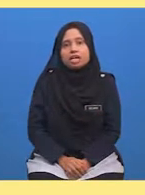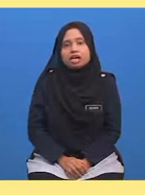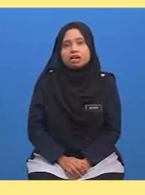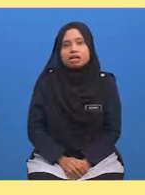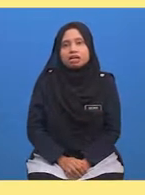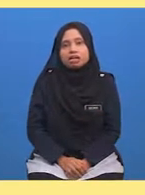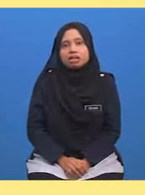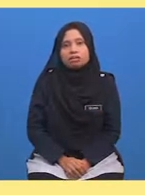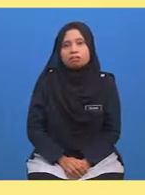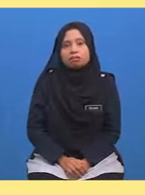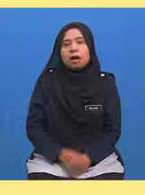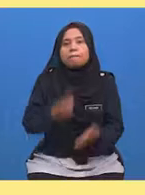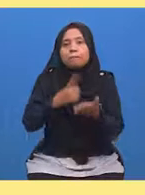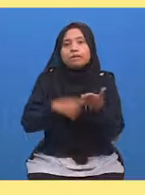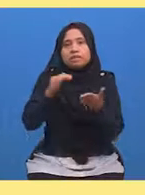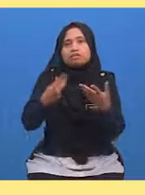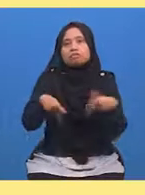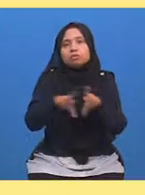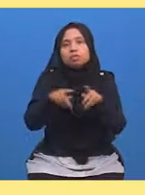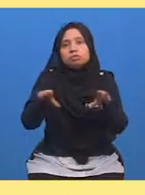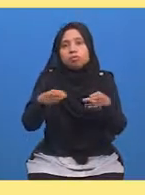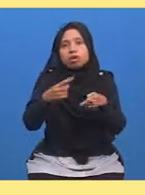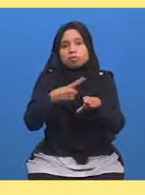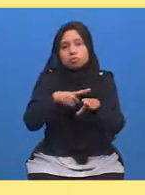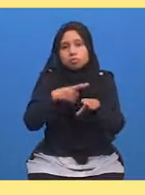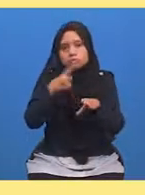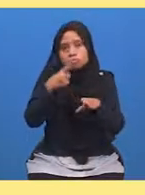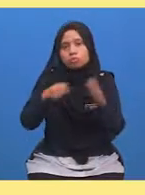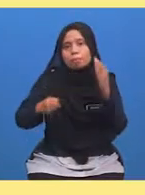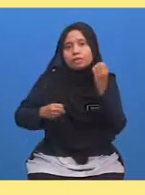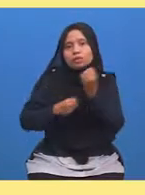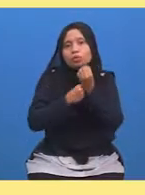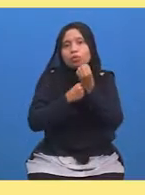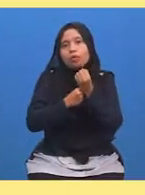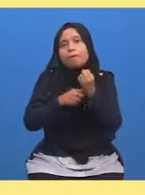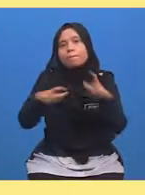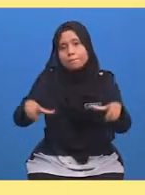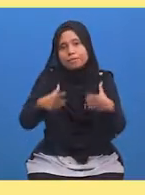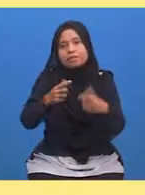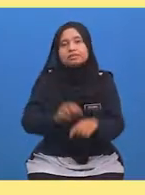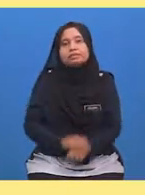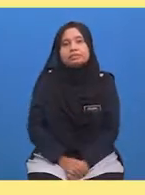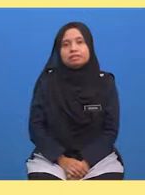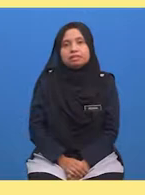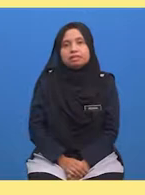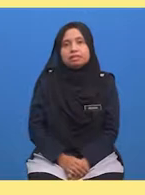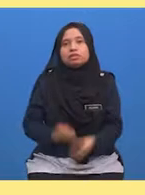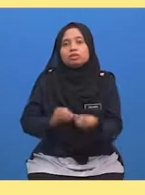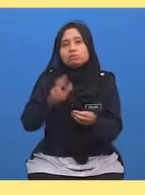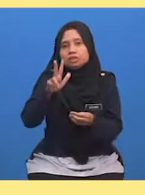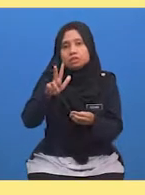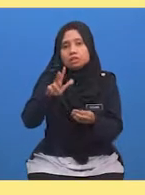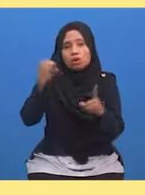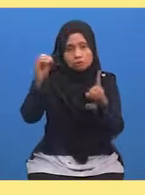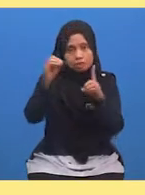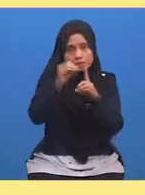Strategi-strategi utama yang berkesan sebagai penyokong pelaksanaan. Yang ketiga,